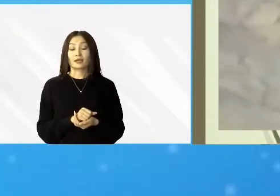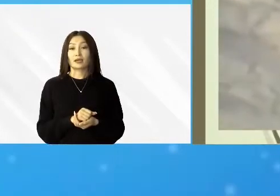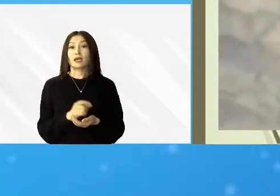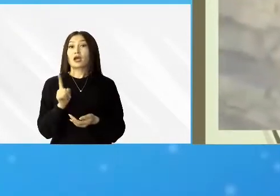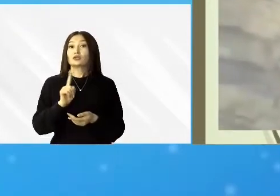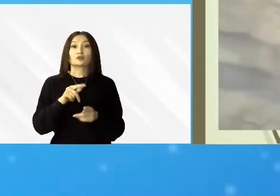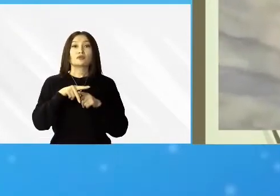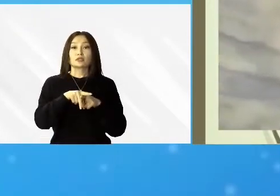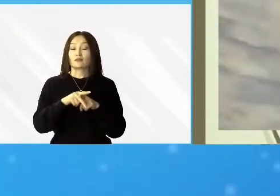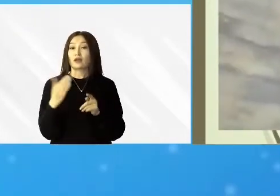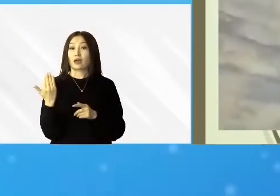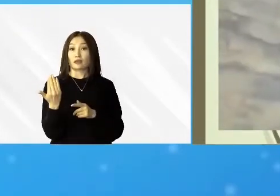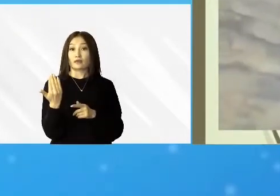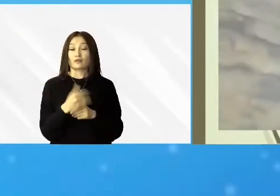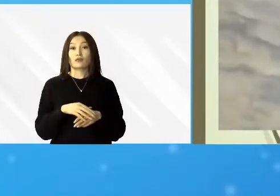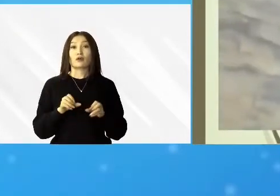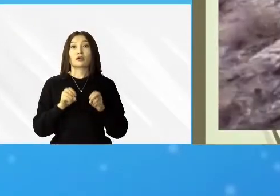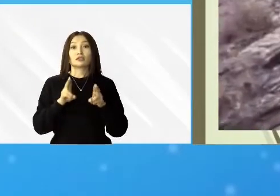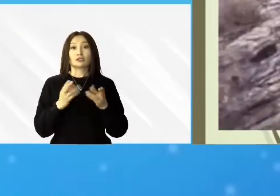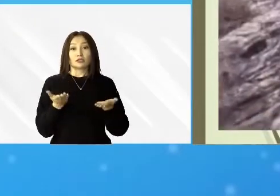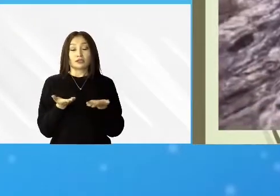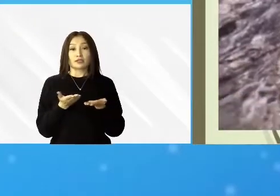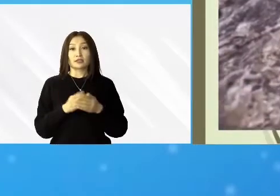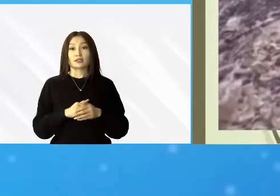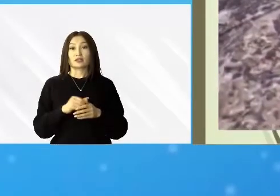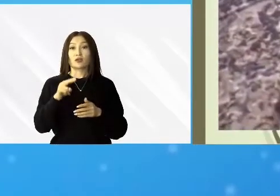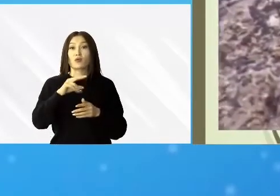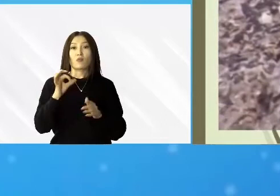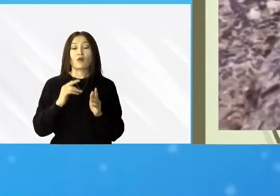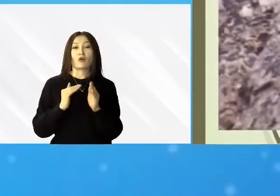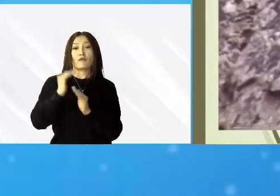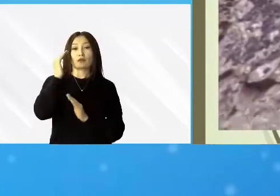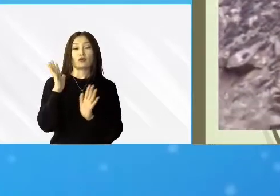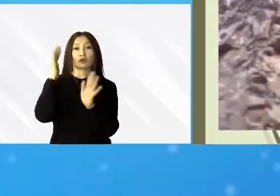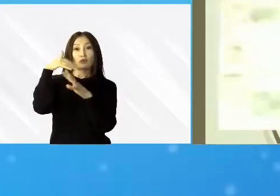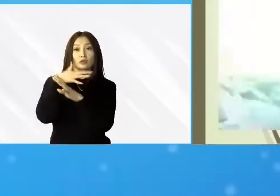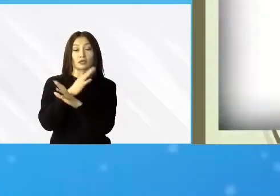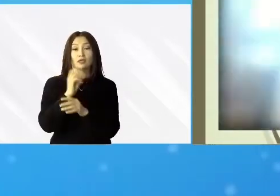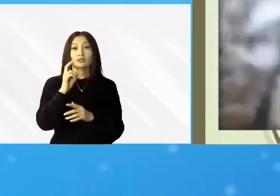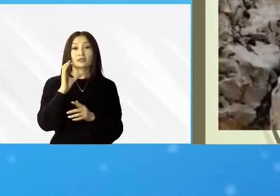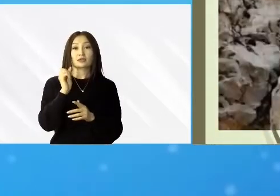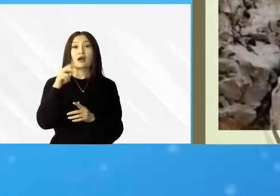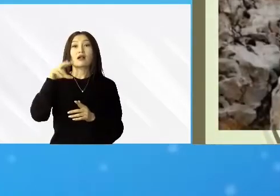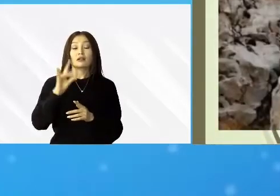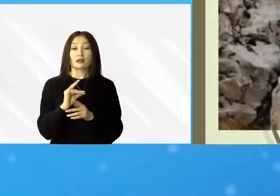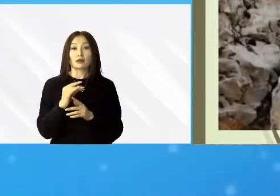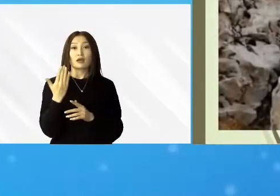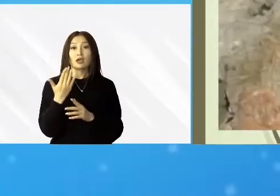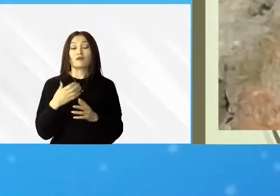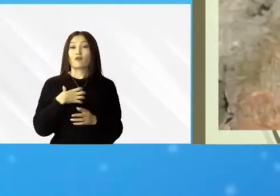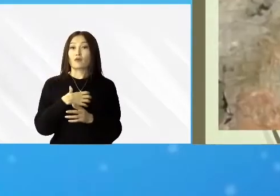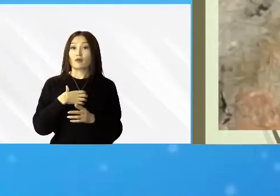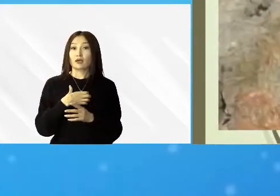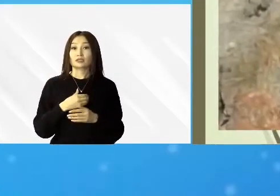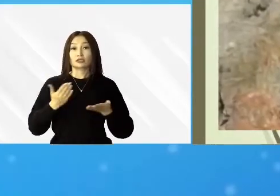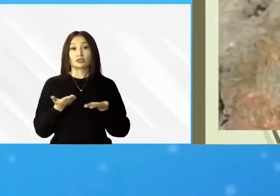Но что заставляет снежного барса рисковать жизнью, карабкаясь по крутым склонам высочайших скал? Разумеется, ключевой момент